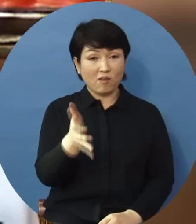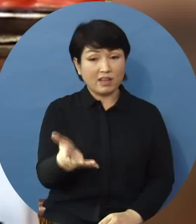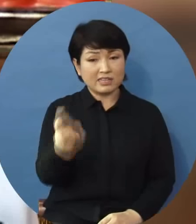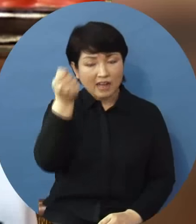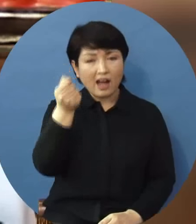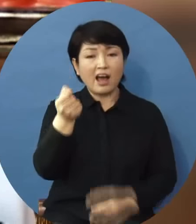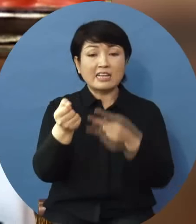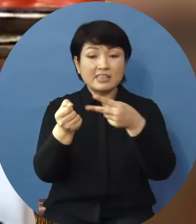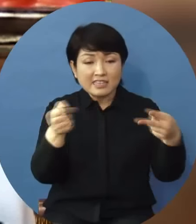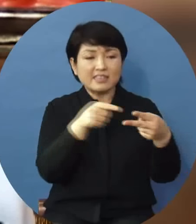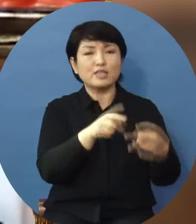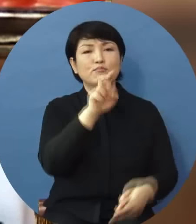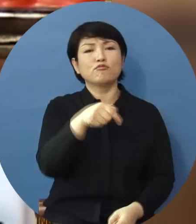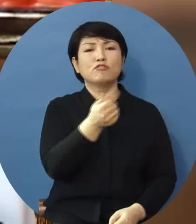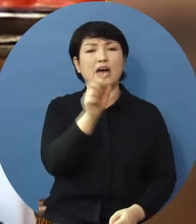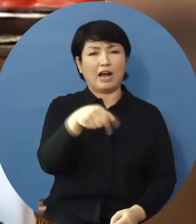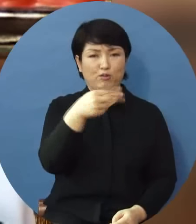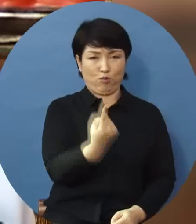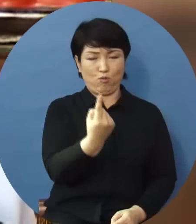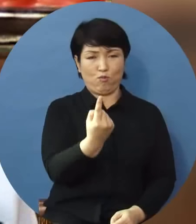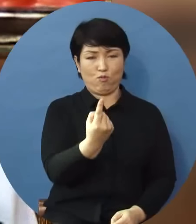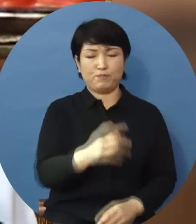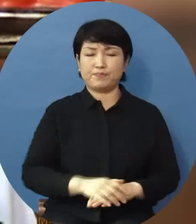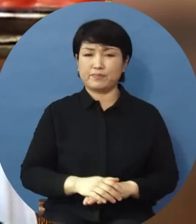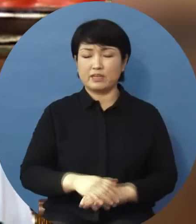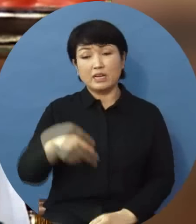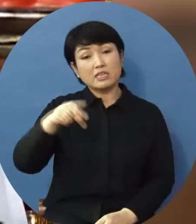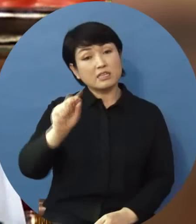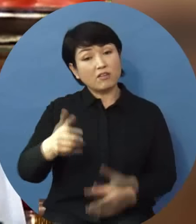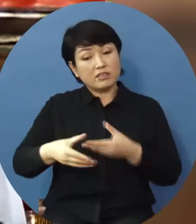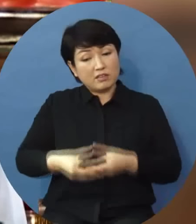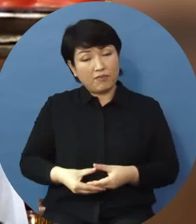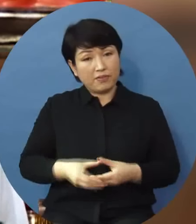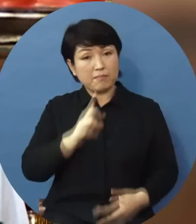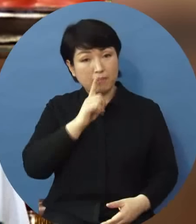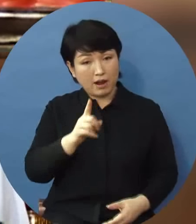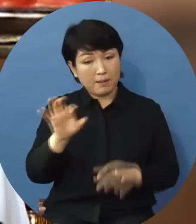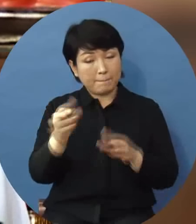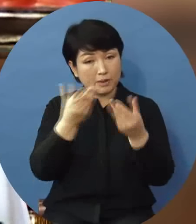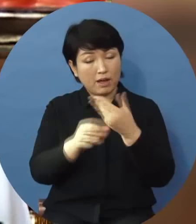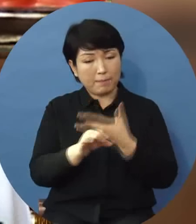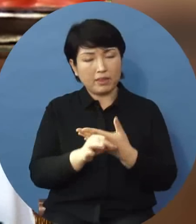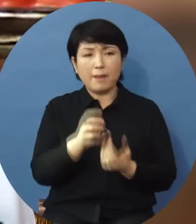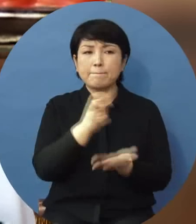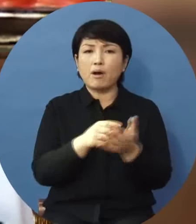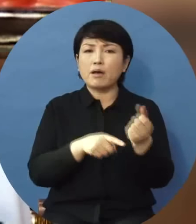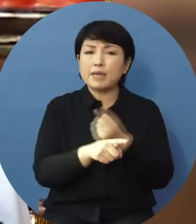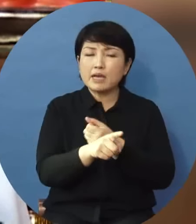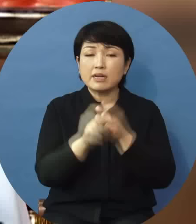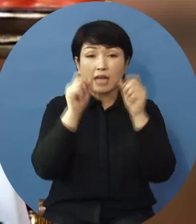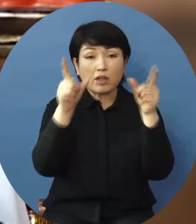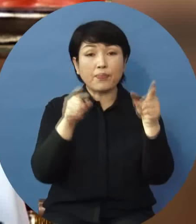곧 무학도다 이런 얘기. 선으로 말하면 법의치를 깨쳤다 할 때는